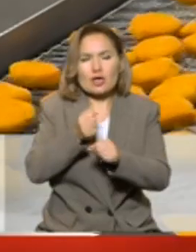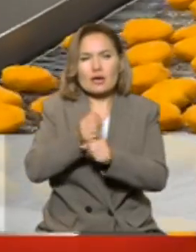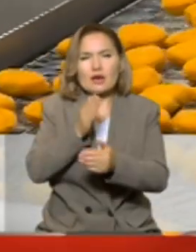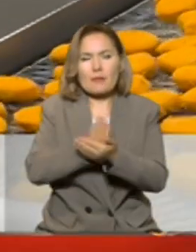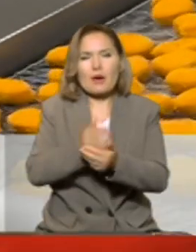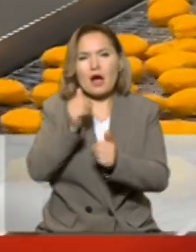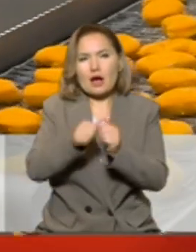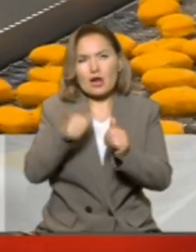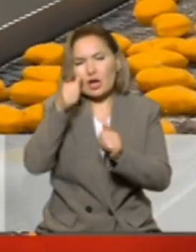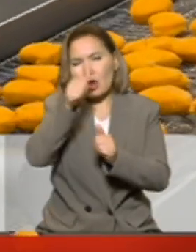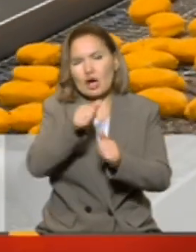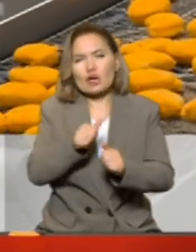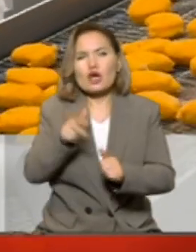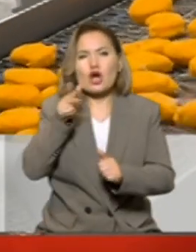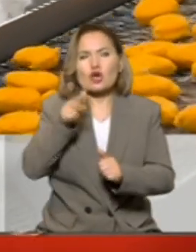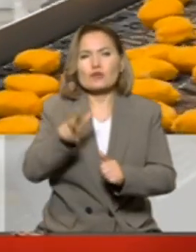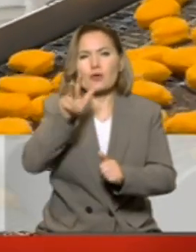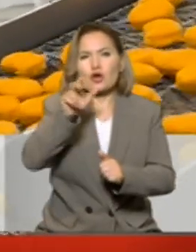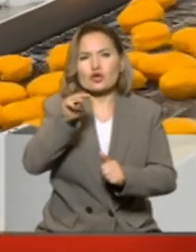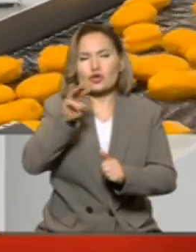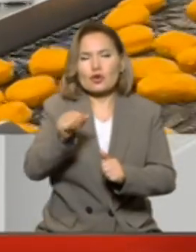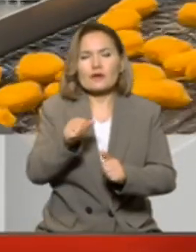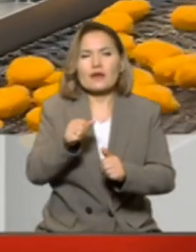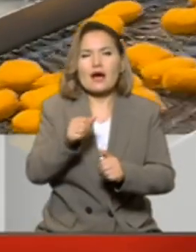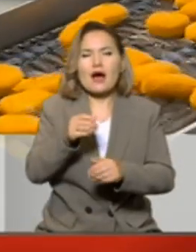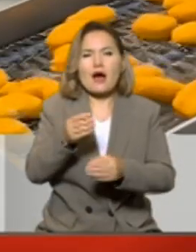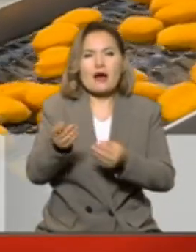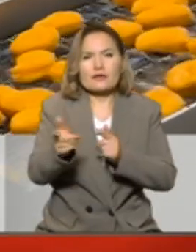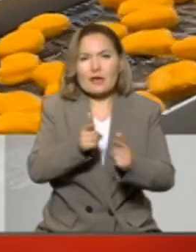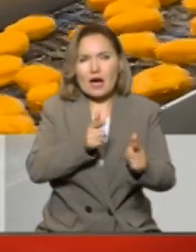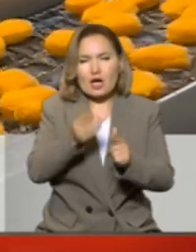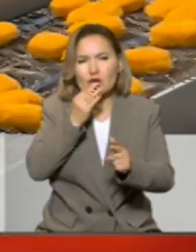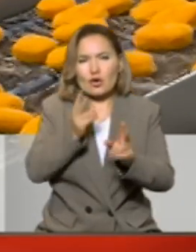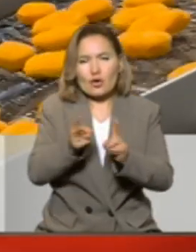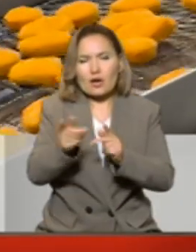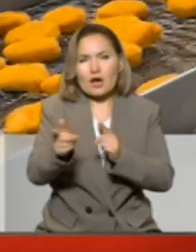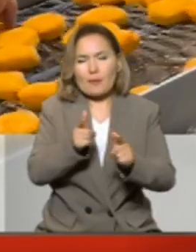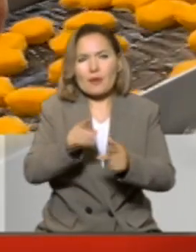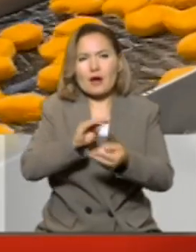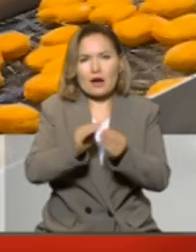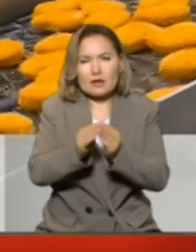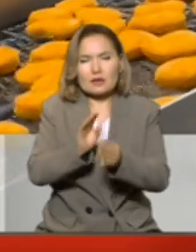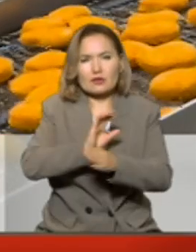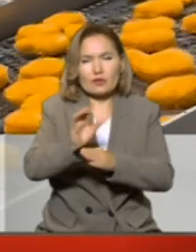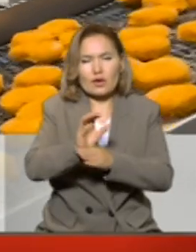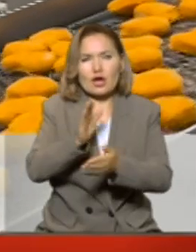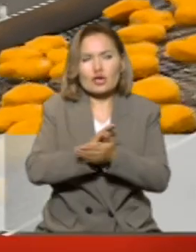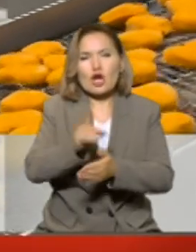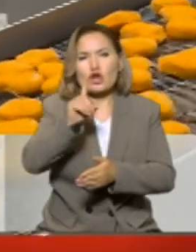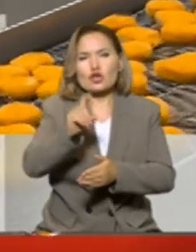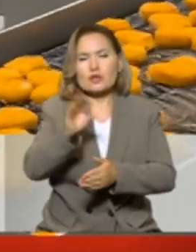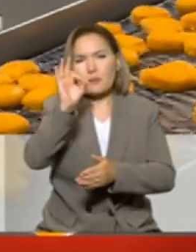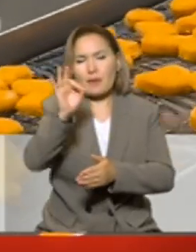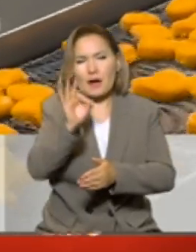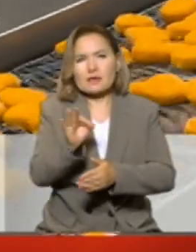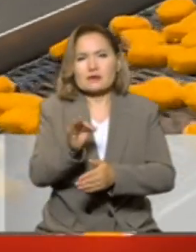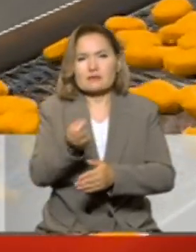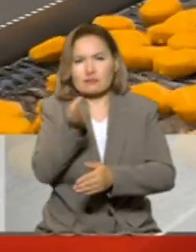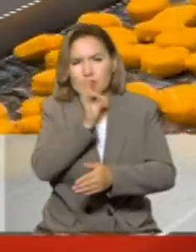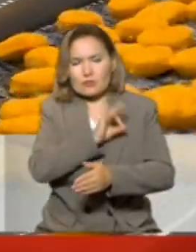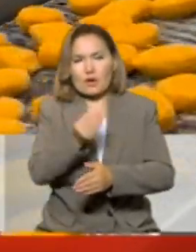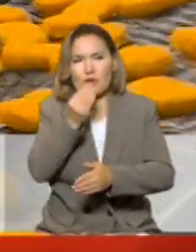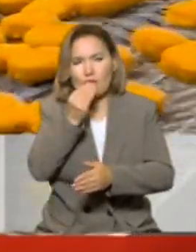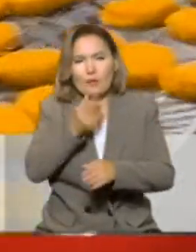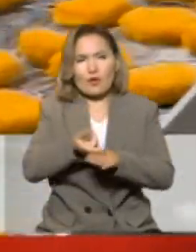жылына 3300 тонна осындай дайын өнім шығып жатыр. Бұл 100% тұтынуға жарамды өнімдер.